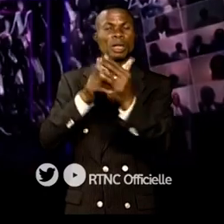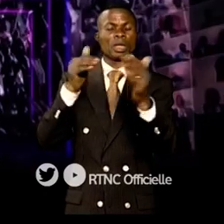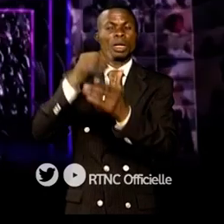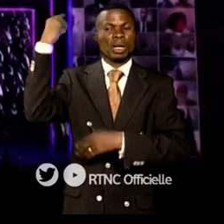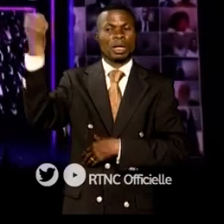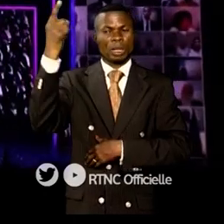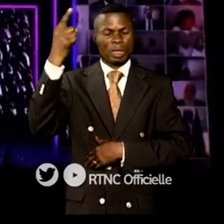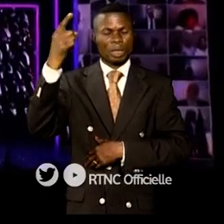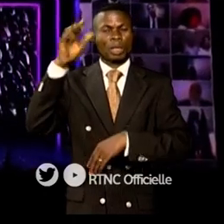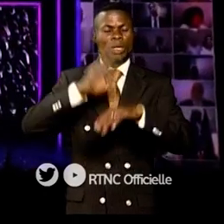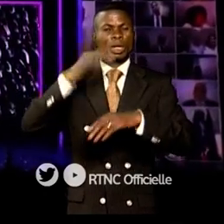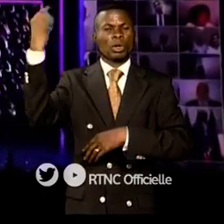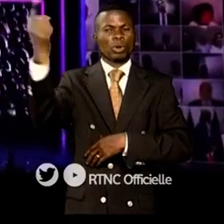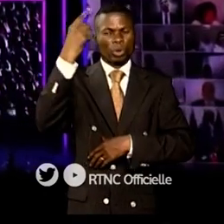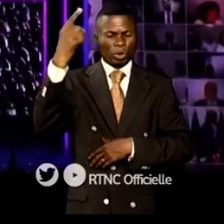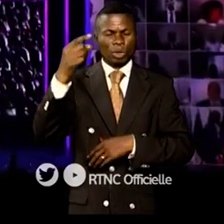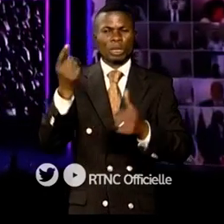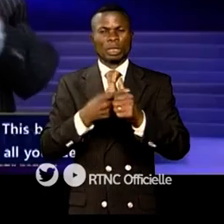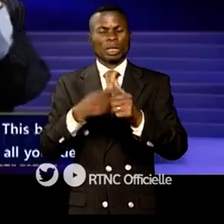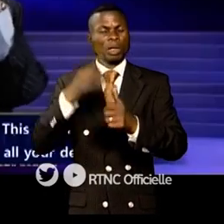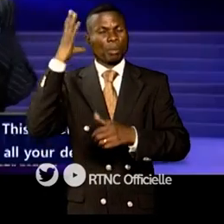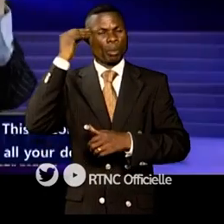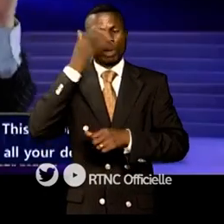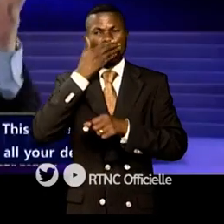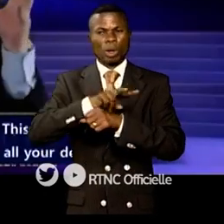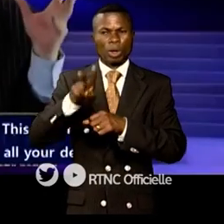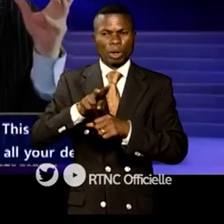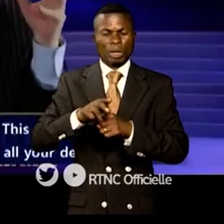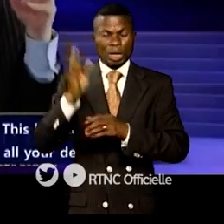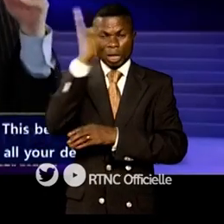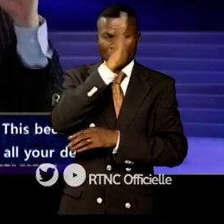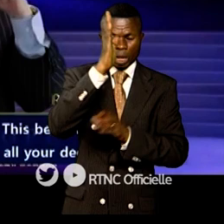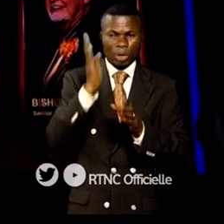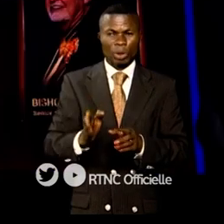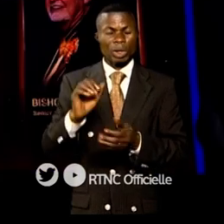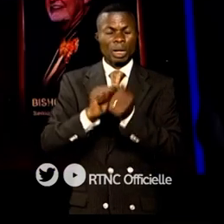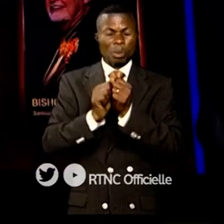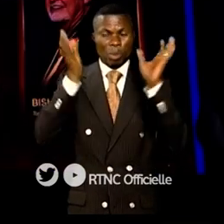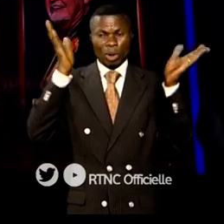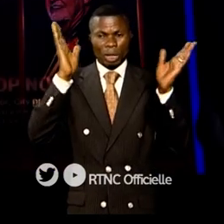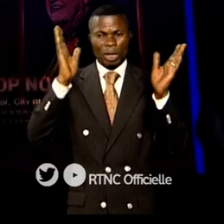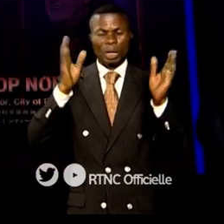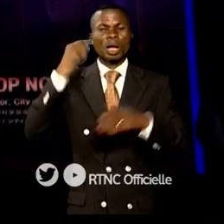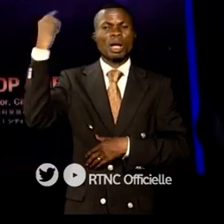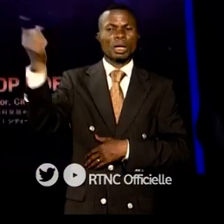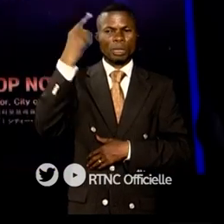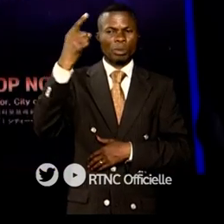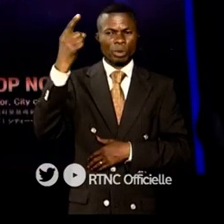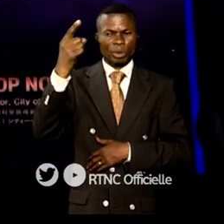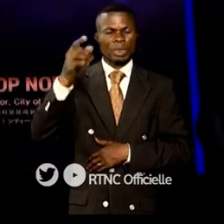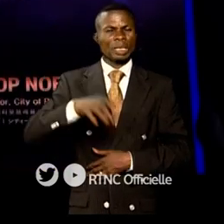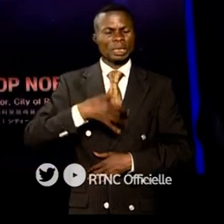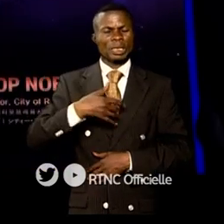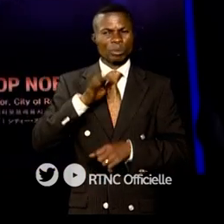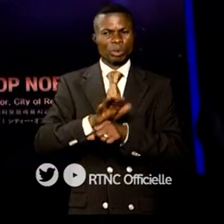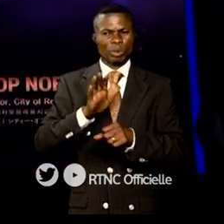qui pèsent sur l'humanité, entre autres la pandémie, le terrorisme, les catastrophes, le monde ressent de plus en